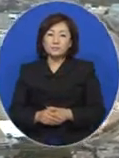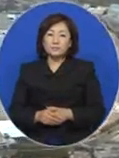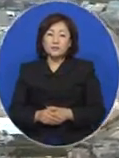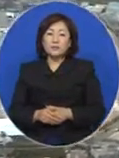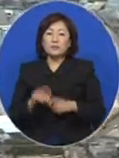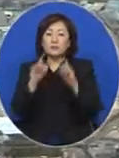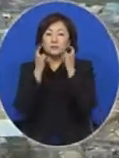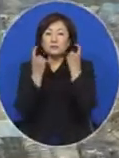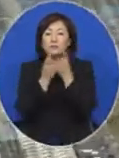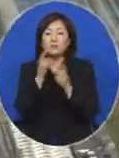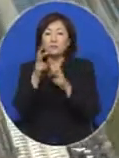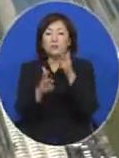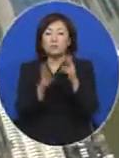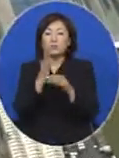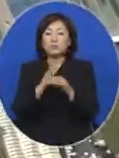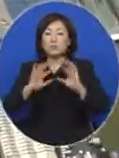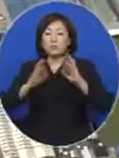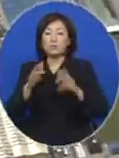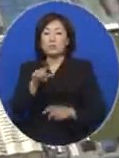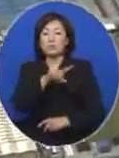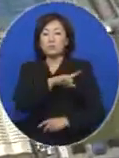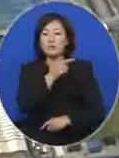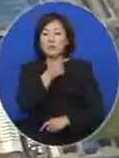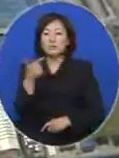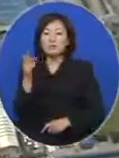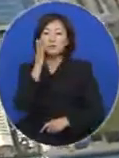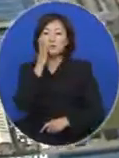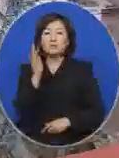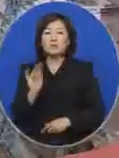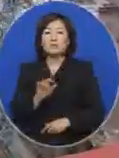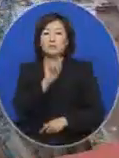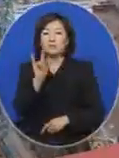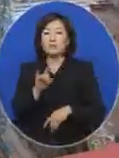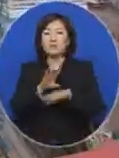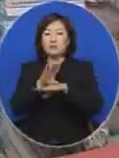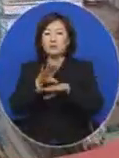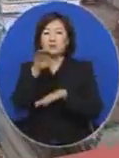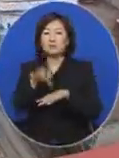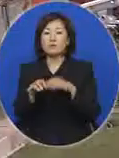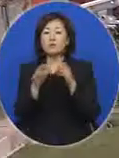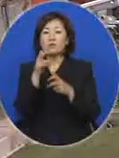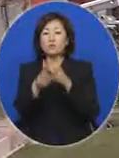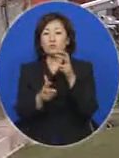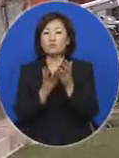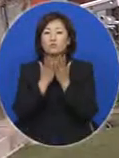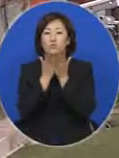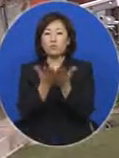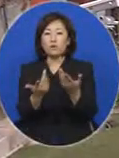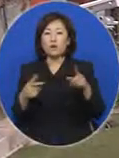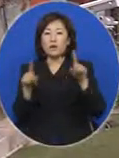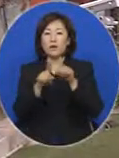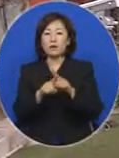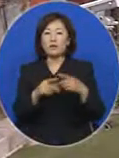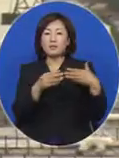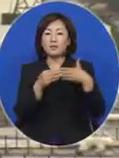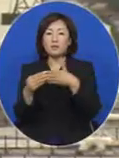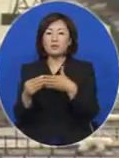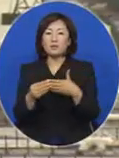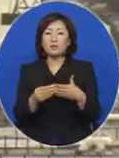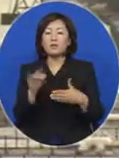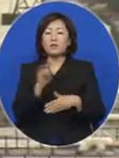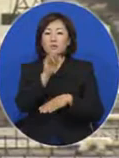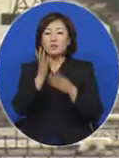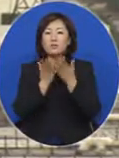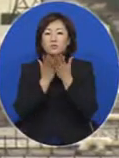단일 공장으로는 세계에서 가장 규모가 큰 현대자동차 울산 공장. 세계 조선 산업과 정유 산업을 이끌고 있는